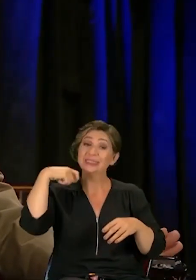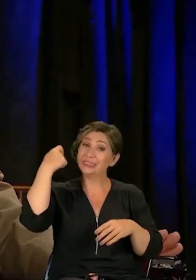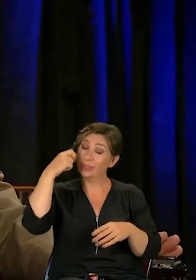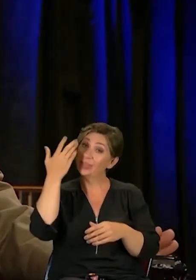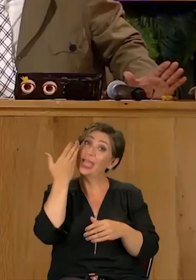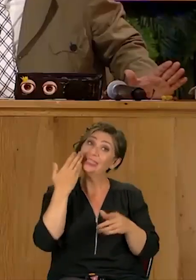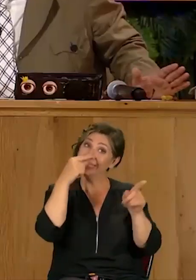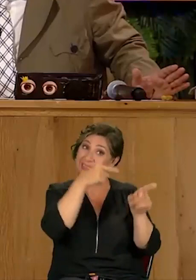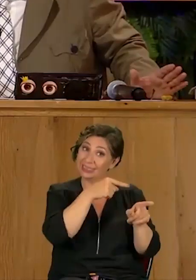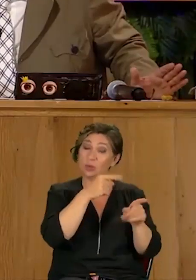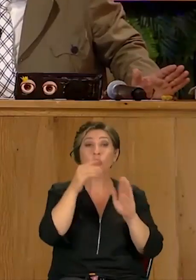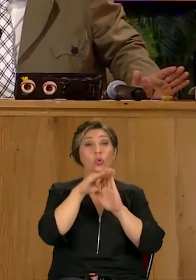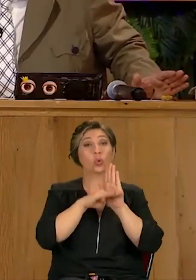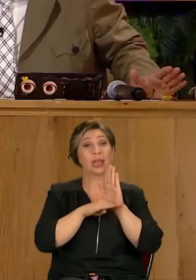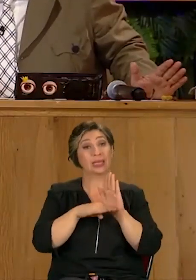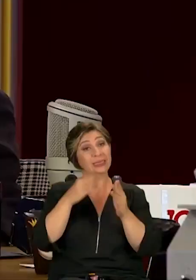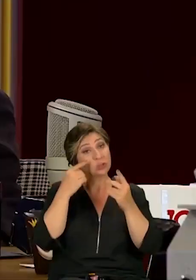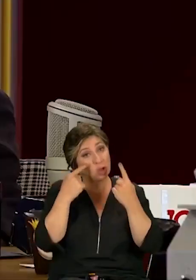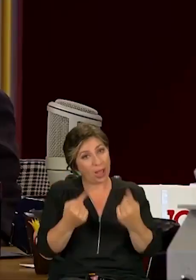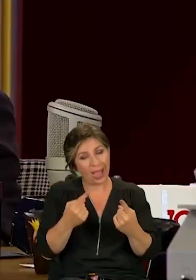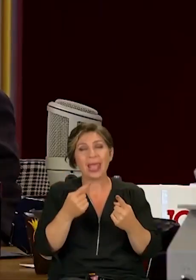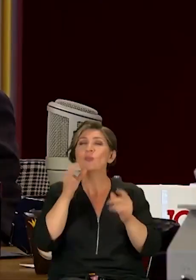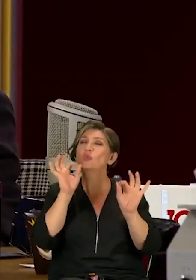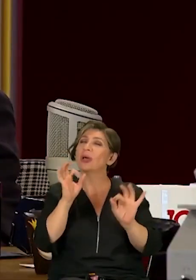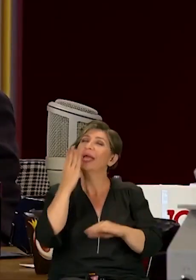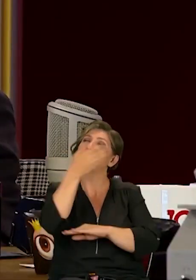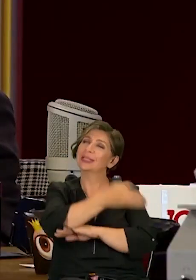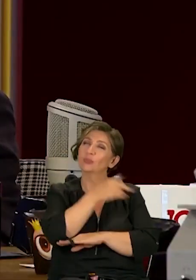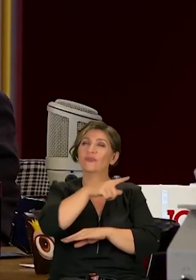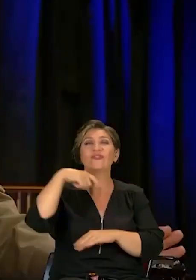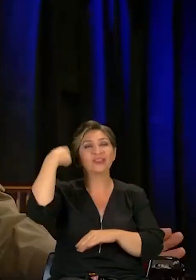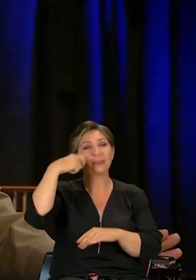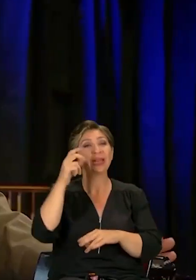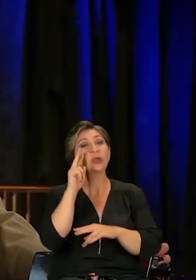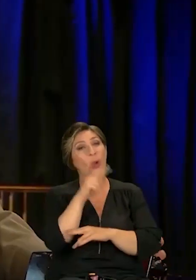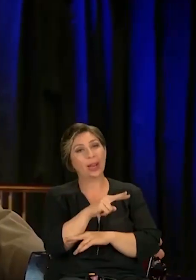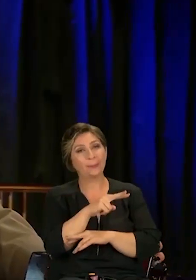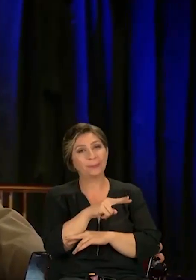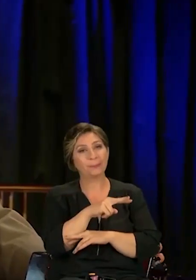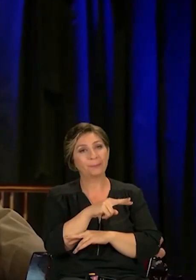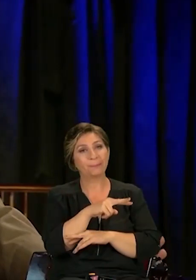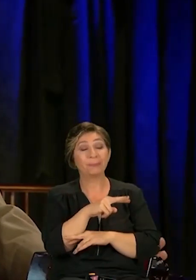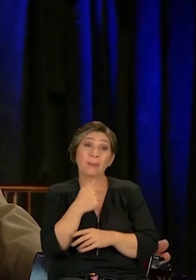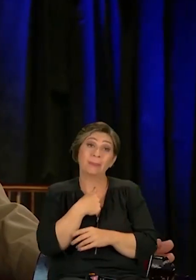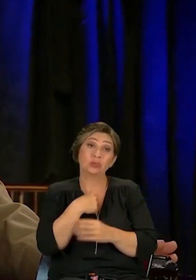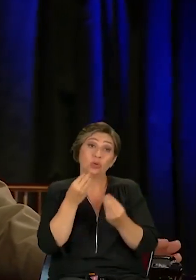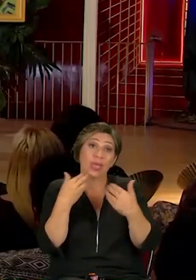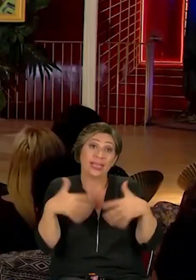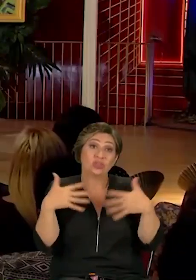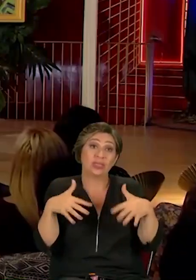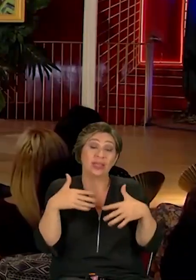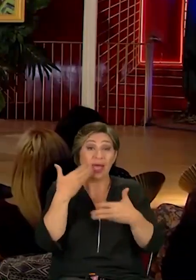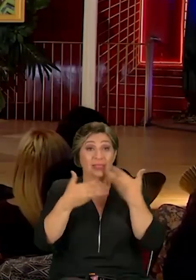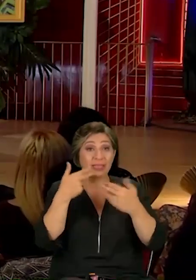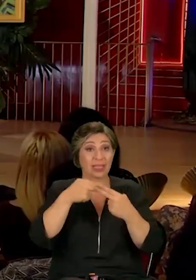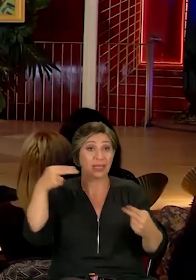sinemada izlenir, kuralı uyarınca mutlaka gidip bu filmleri görelim. Bence çok heyecanlı.